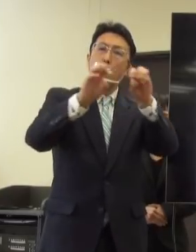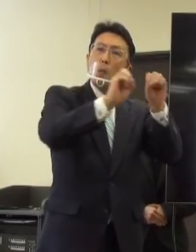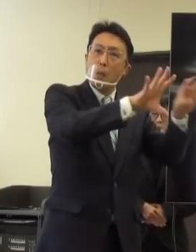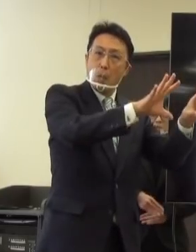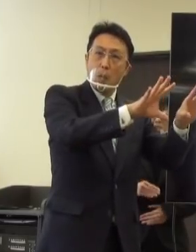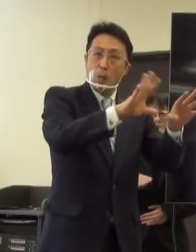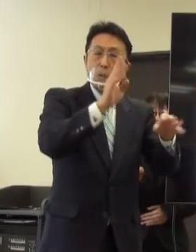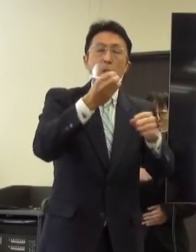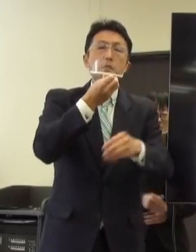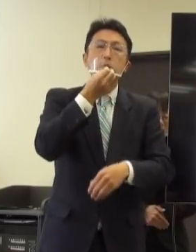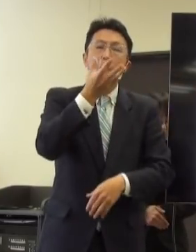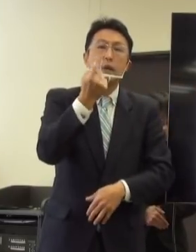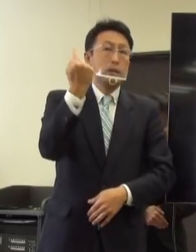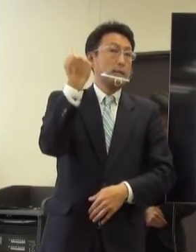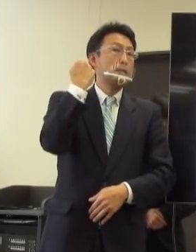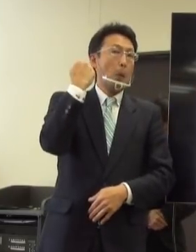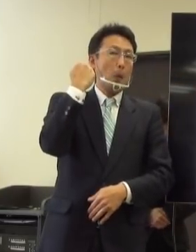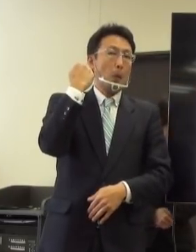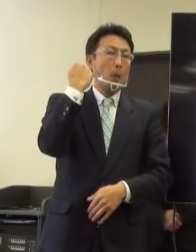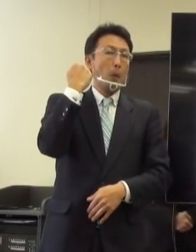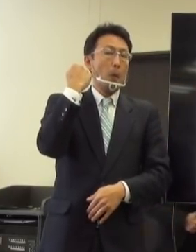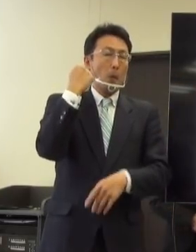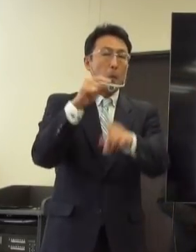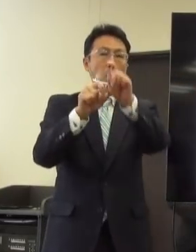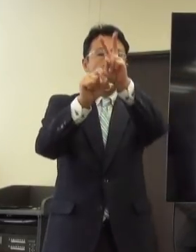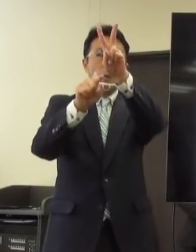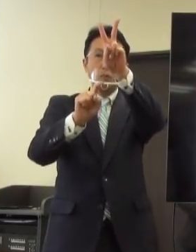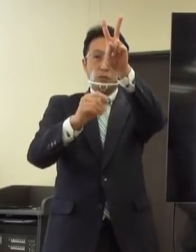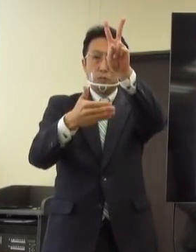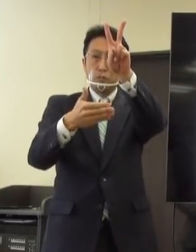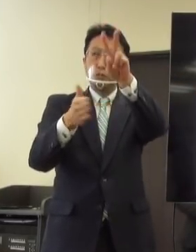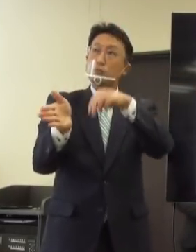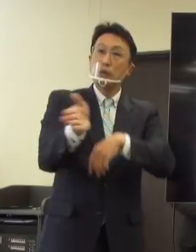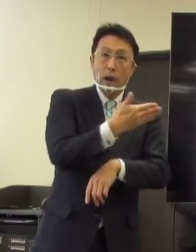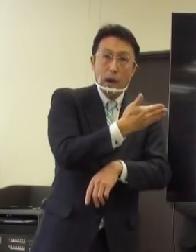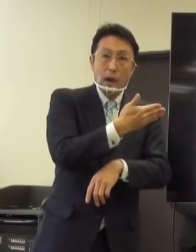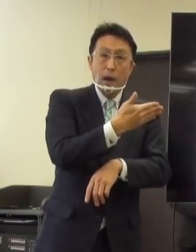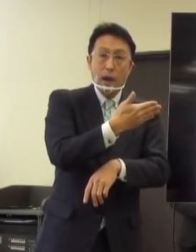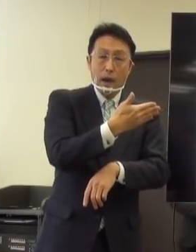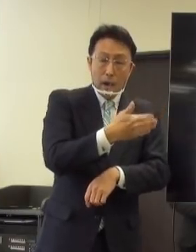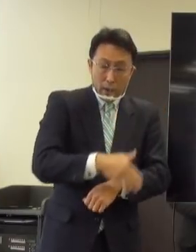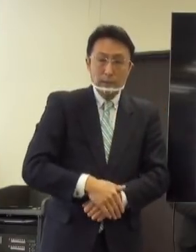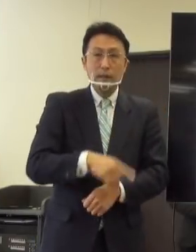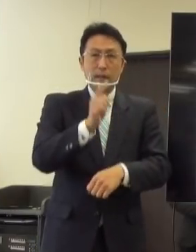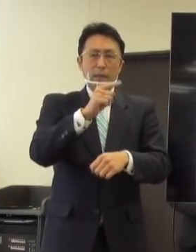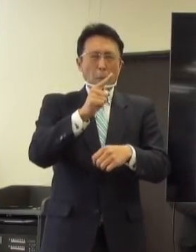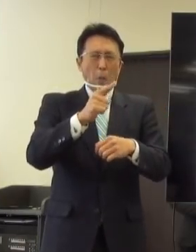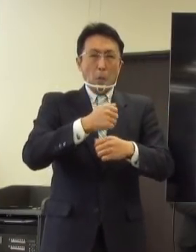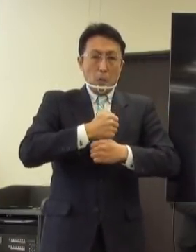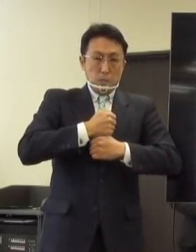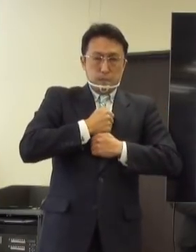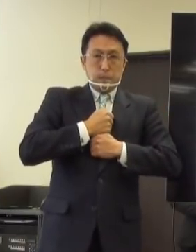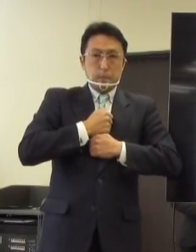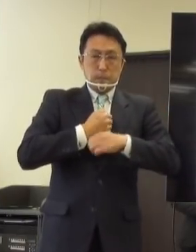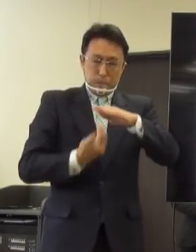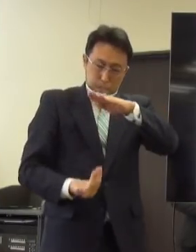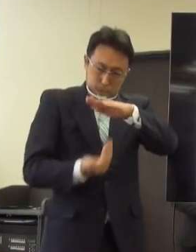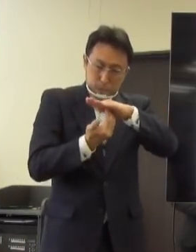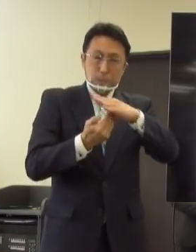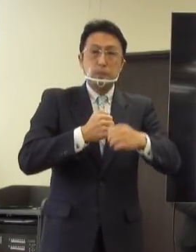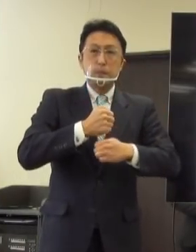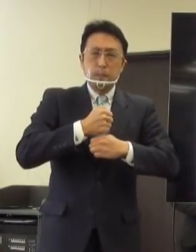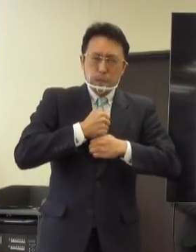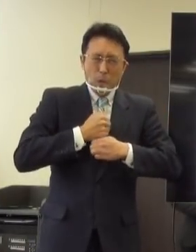から、まあ、先週木曜日にですね最大限の警戒をということに対応いたしま